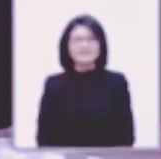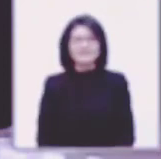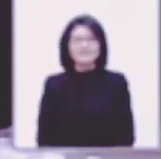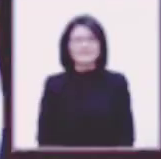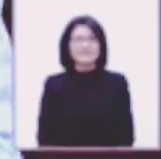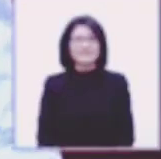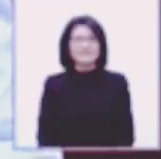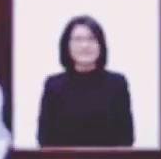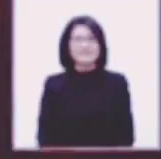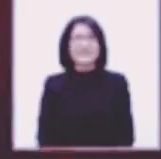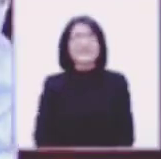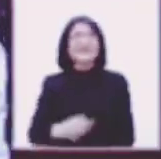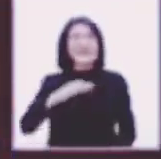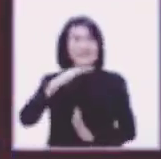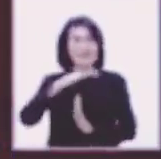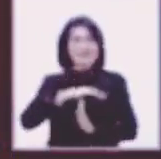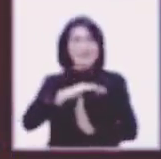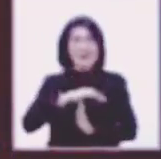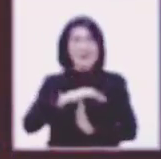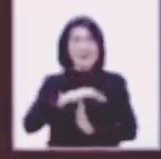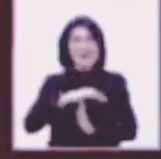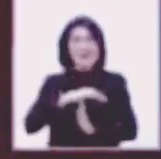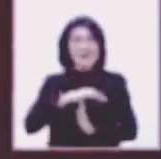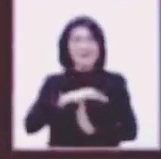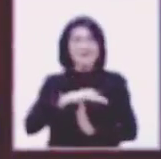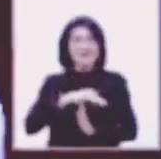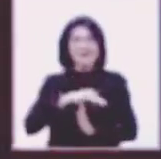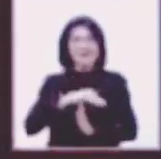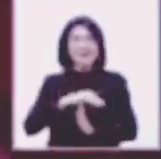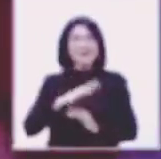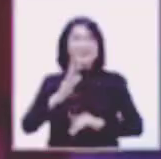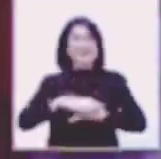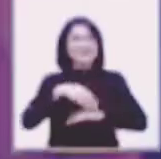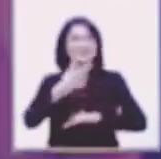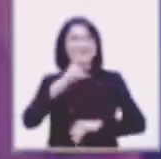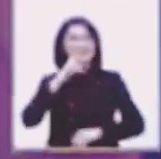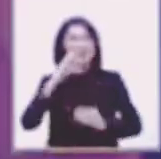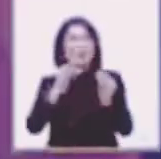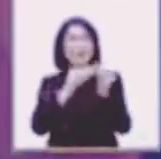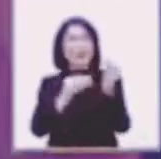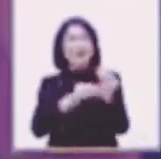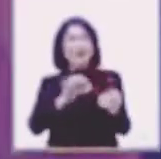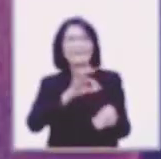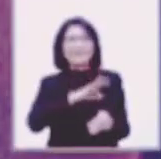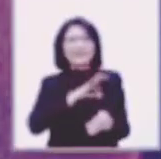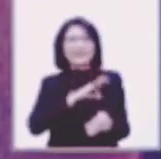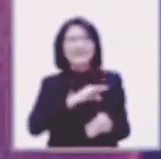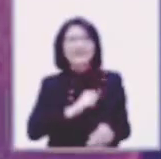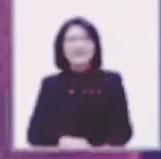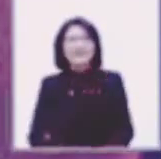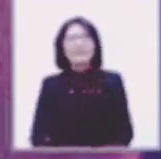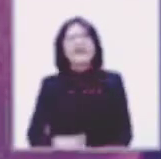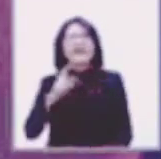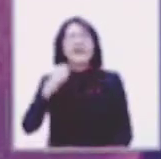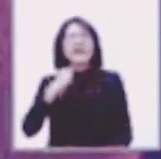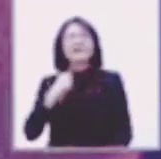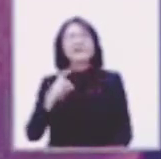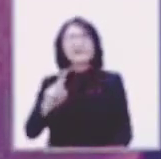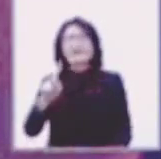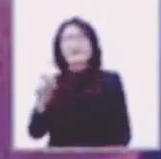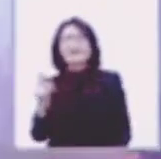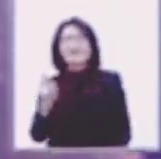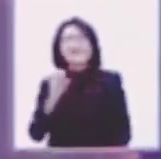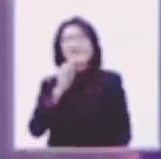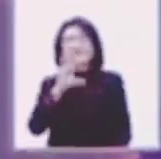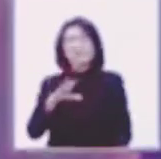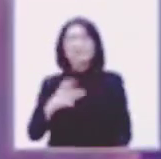Hadirin sekalian, kita akan jeda sejenak dan di segmen selanjutnya ketiga calon wakil presiden akan kembali melakukan tanya jawab. Untuk